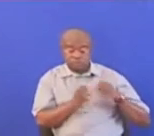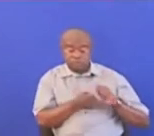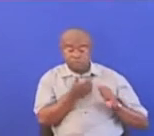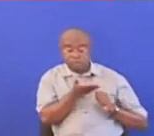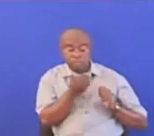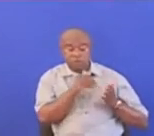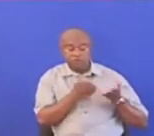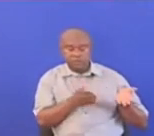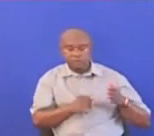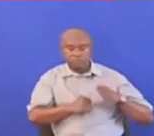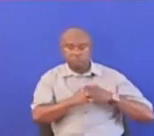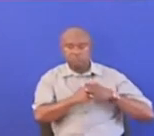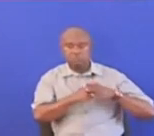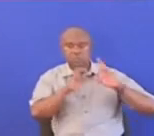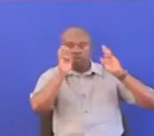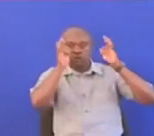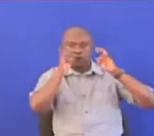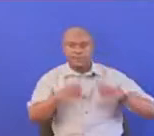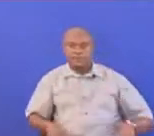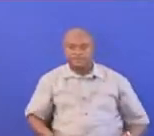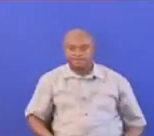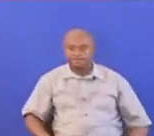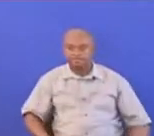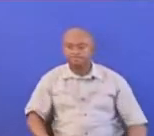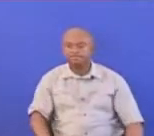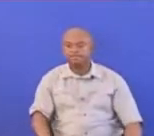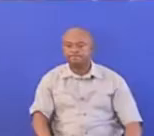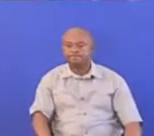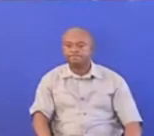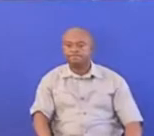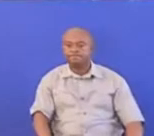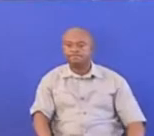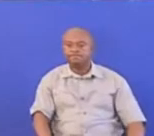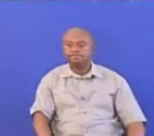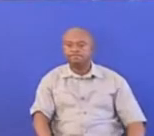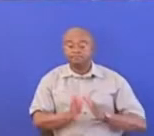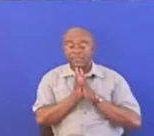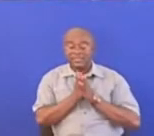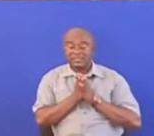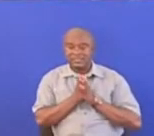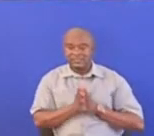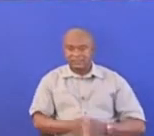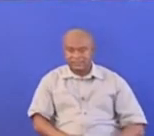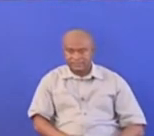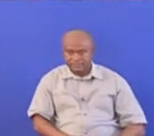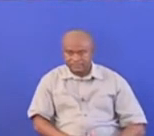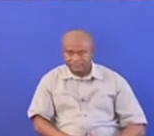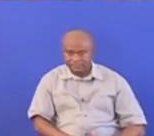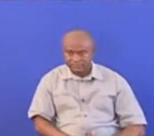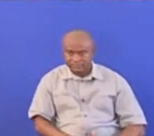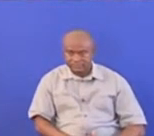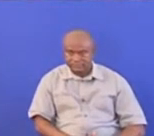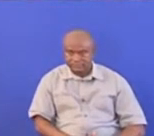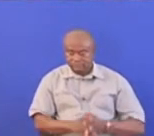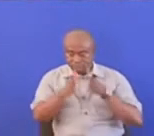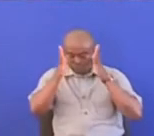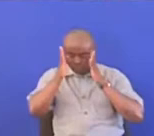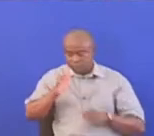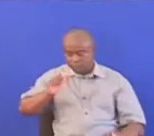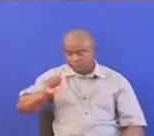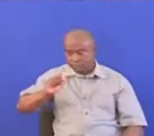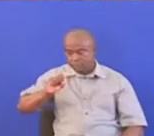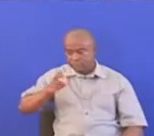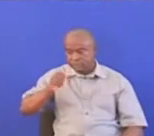tuweze kufika hapa. Naunga mkono hoja. Asante sana. Mheshimiwa Asia Abdul Karim